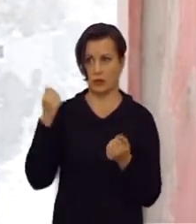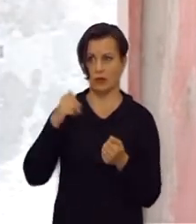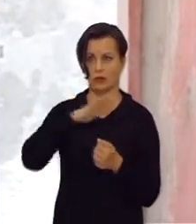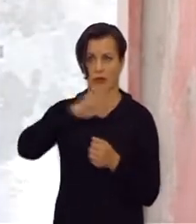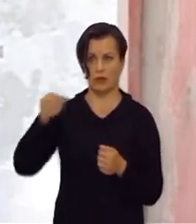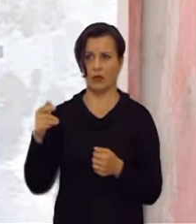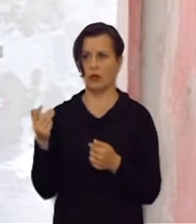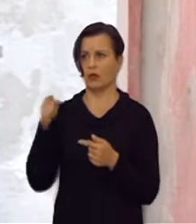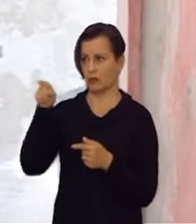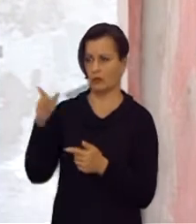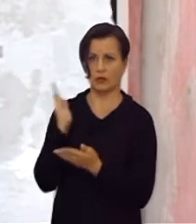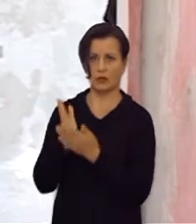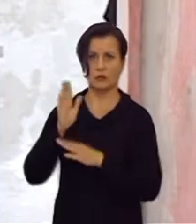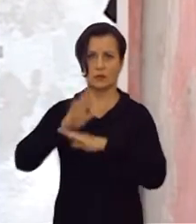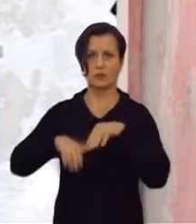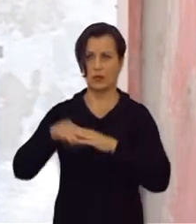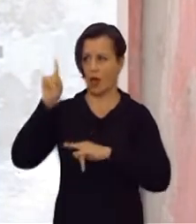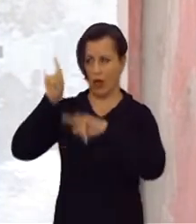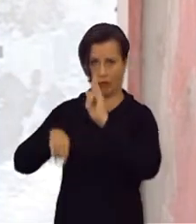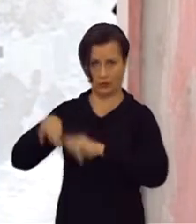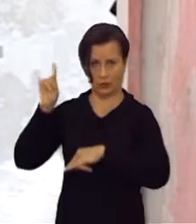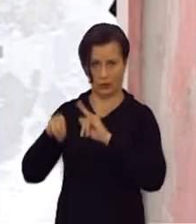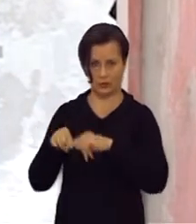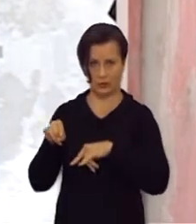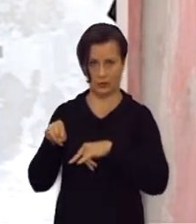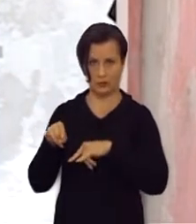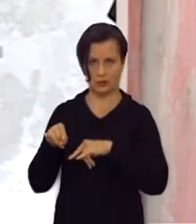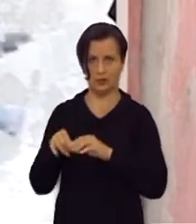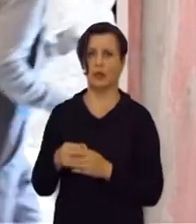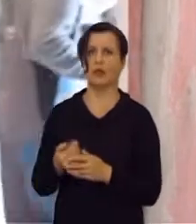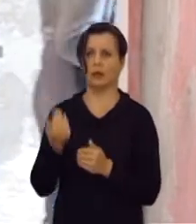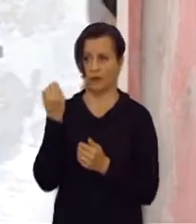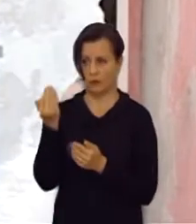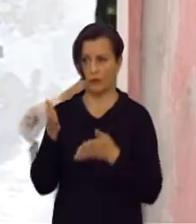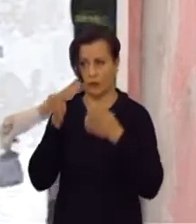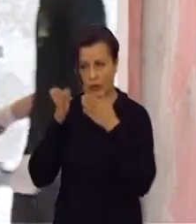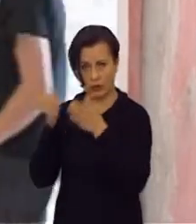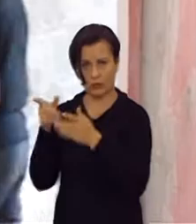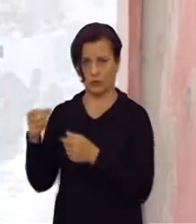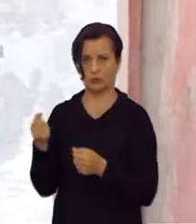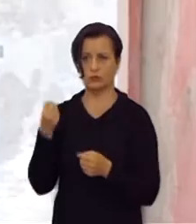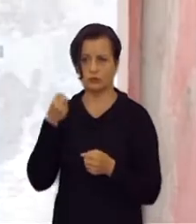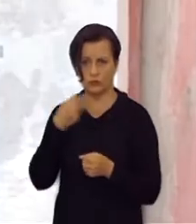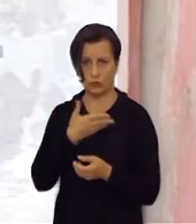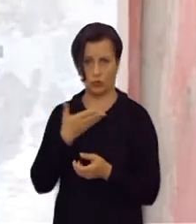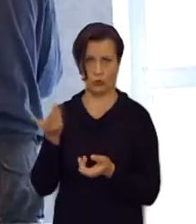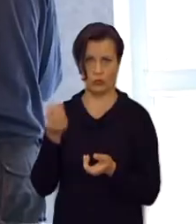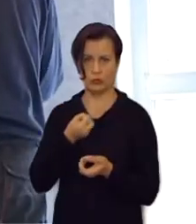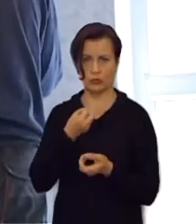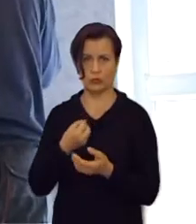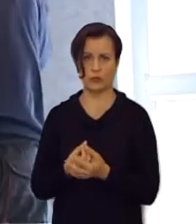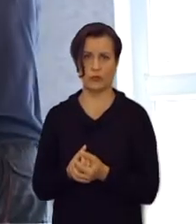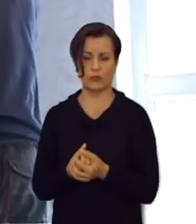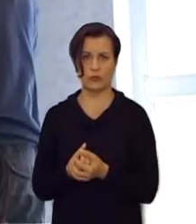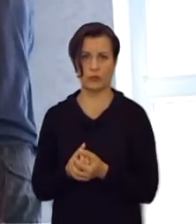Moksleiviai, žinokite, čia yra apdailos specialybės moksleiviai, tai jų konkretus ir darbas yra tą išmokti